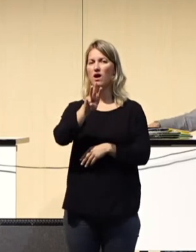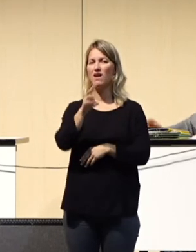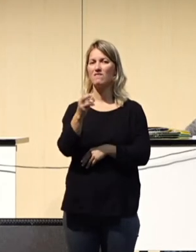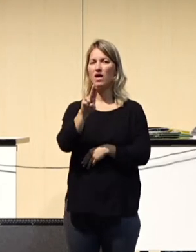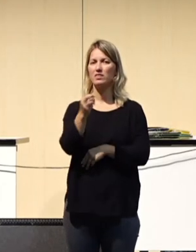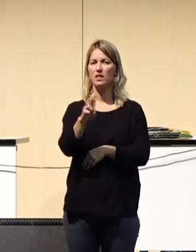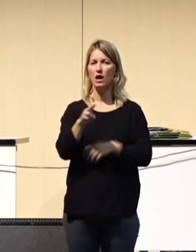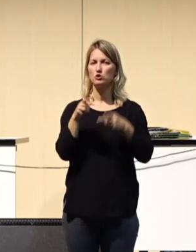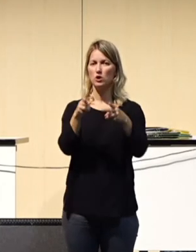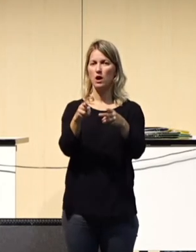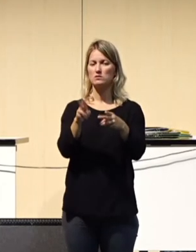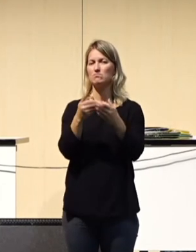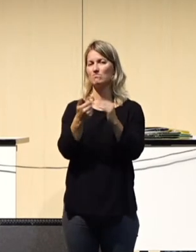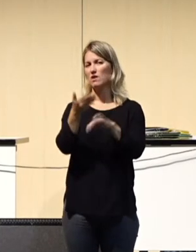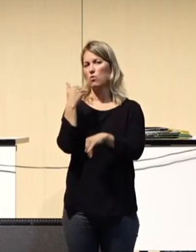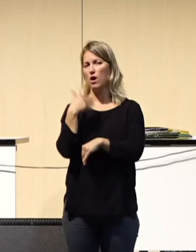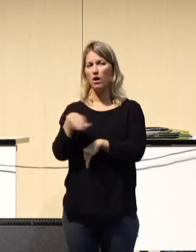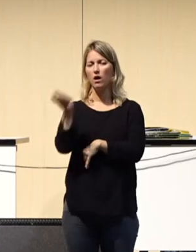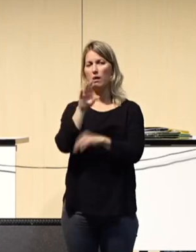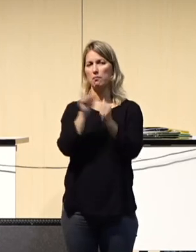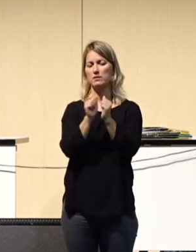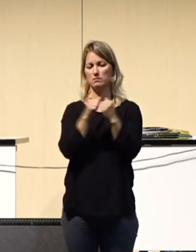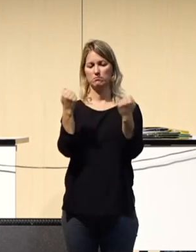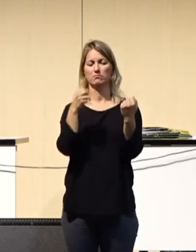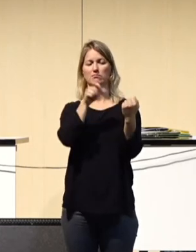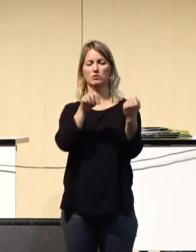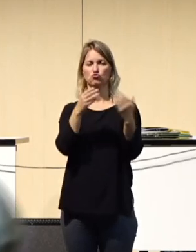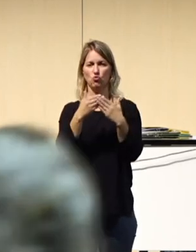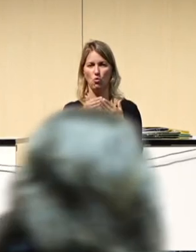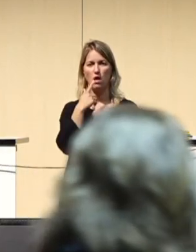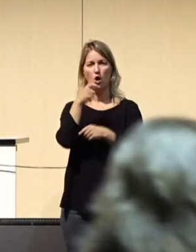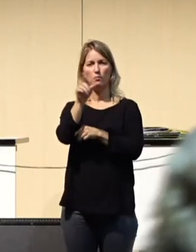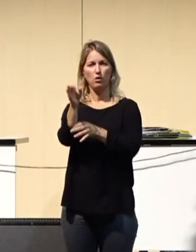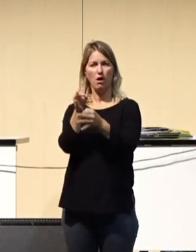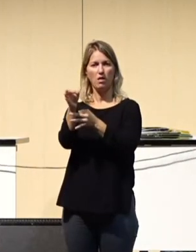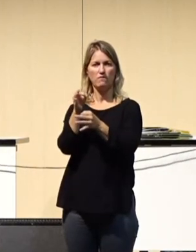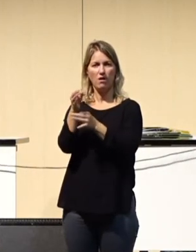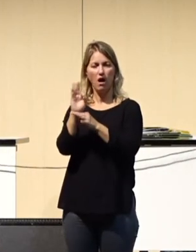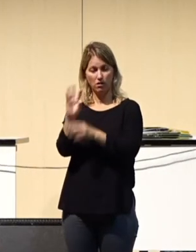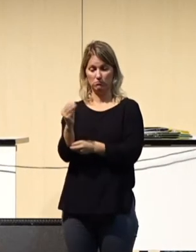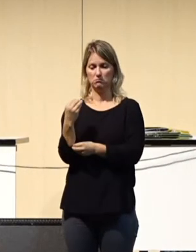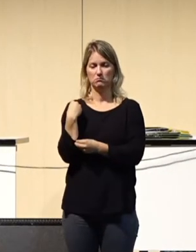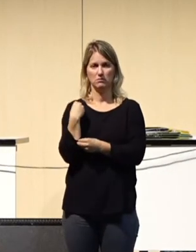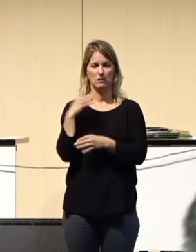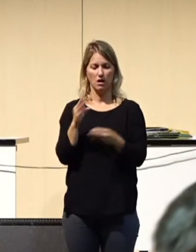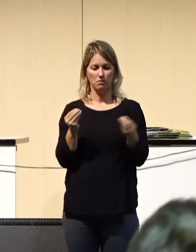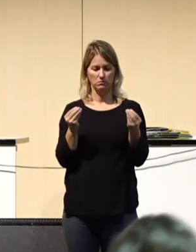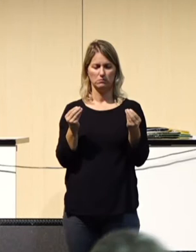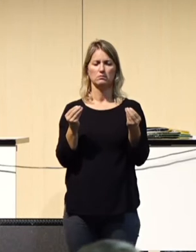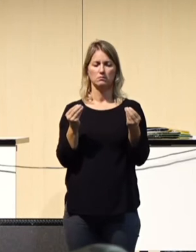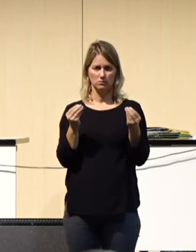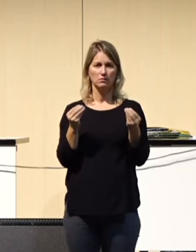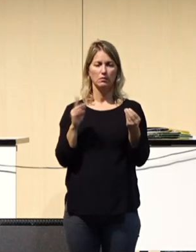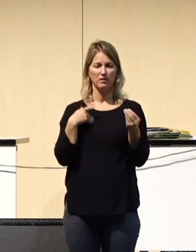wurde ja hinreichend klar durch mehrere Pressemeldungen und auch Bürgeranfragen, die uns in zahlreicher Form erreicht haben, dass durch die